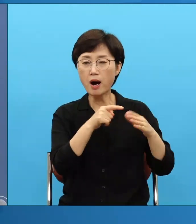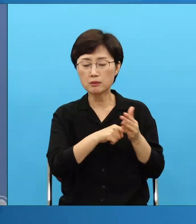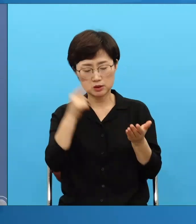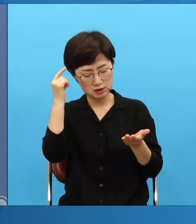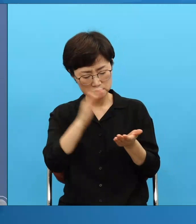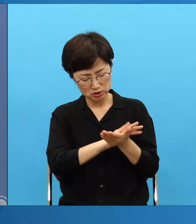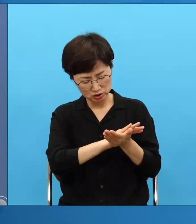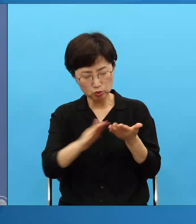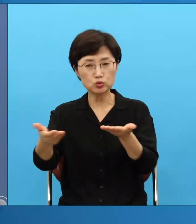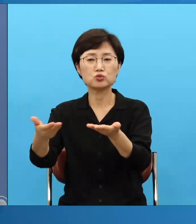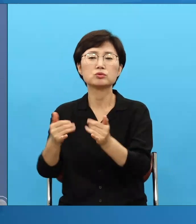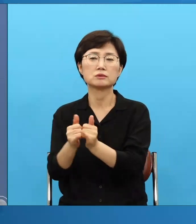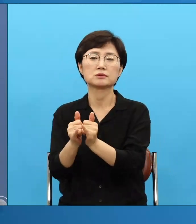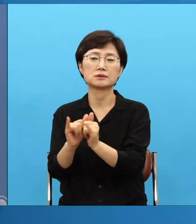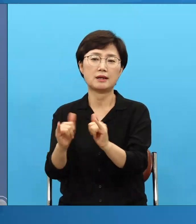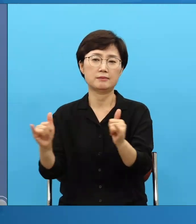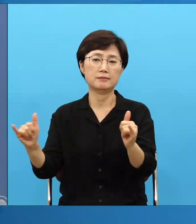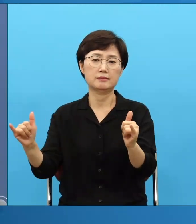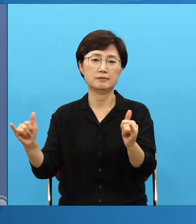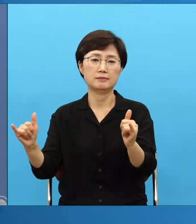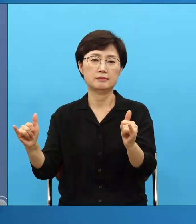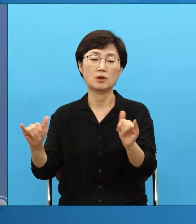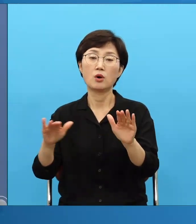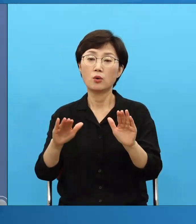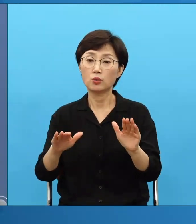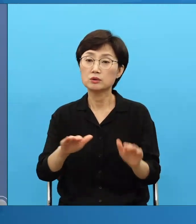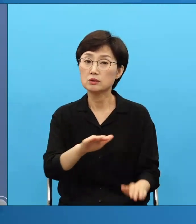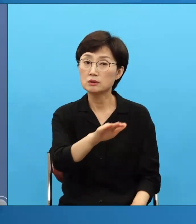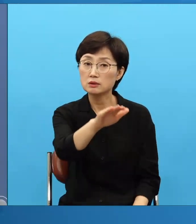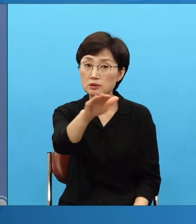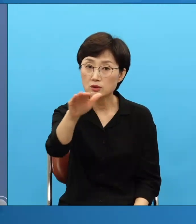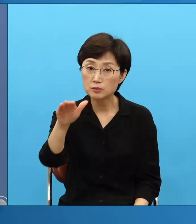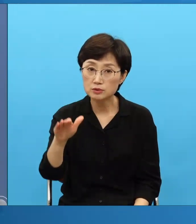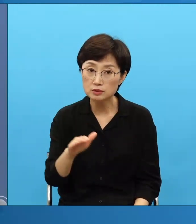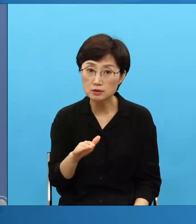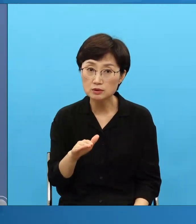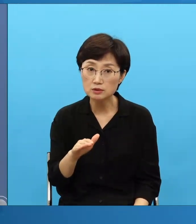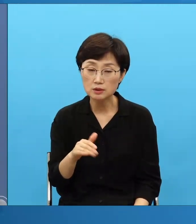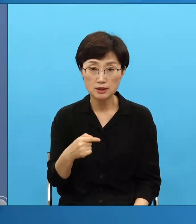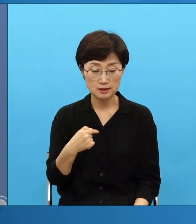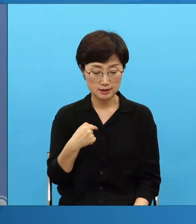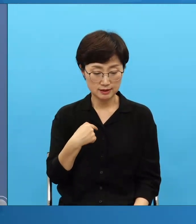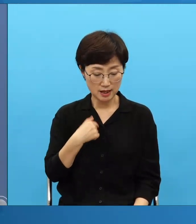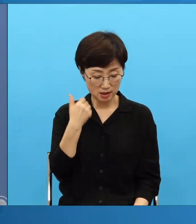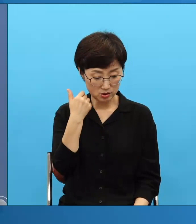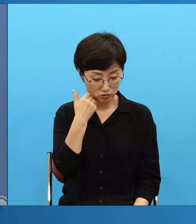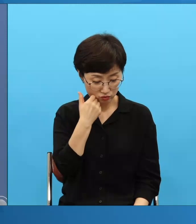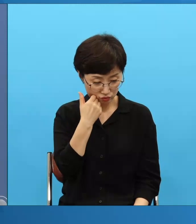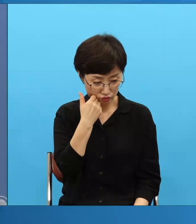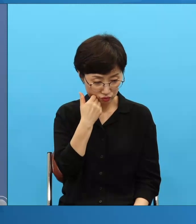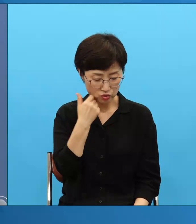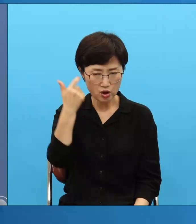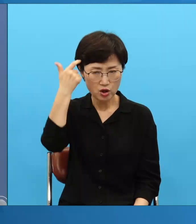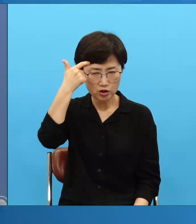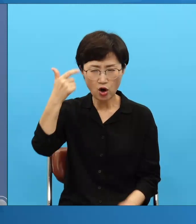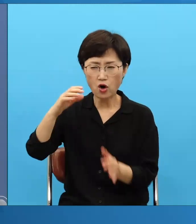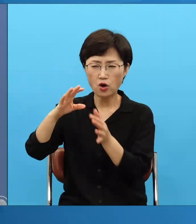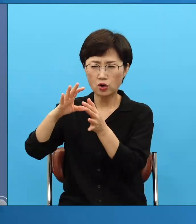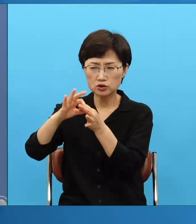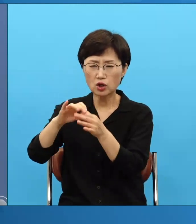all individuals that refreshes the spirit of myself as 오늘 well as 여러분 the church. 모든 것 살릴 영적 서밋의